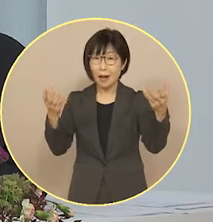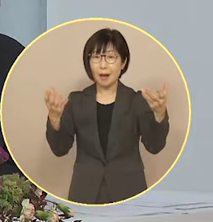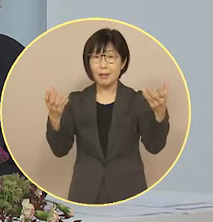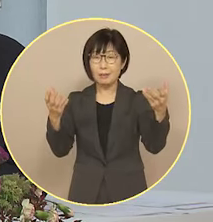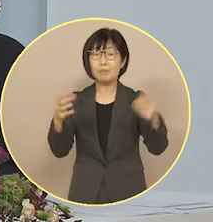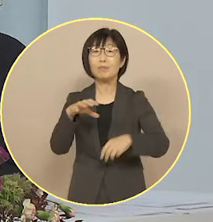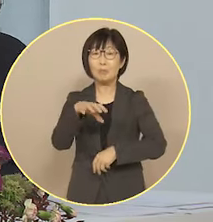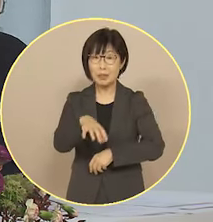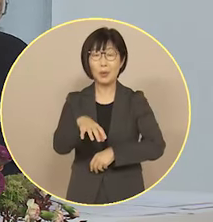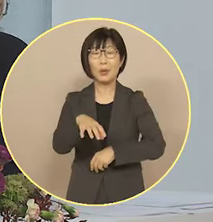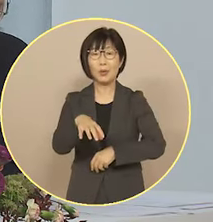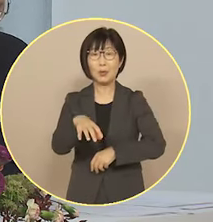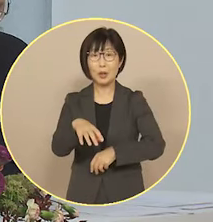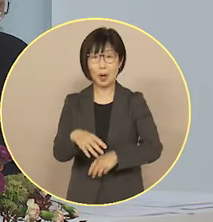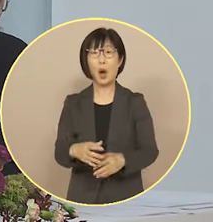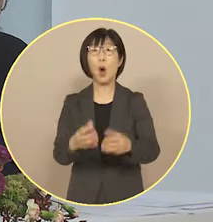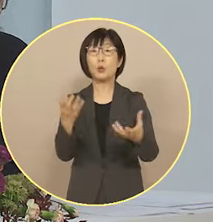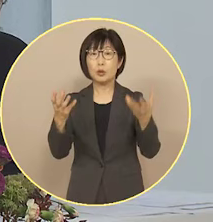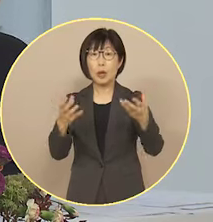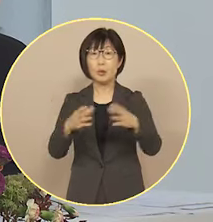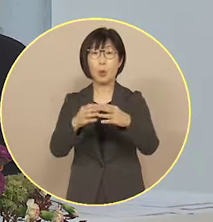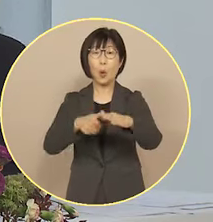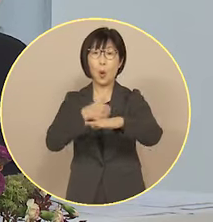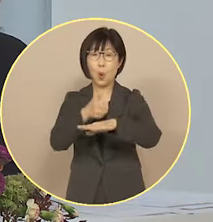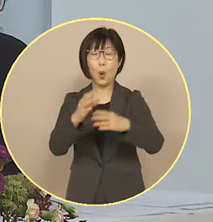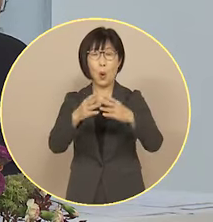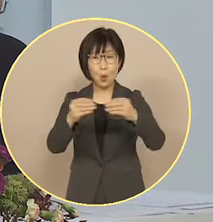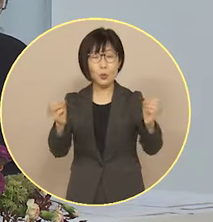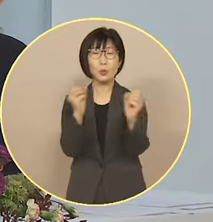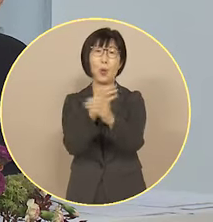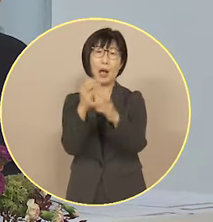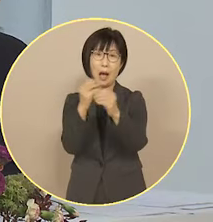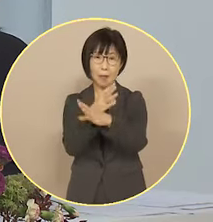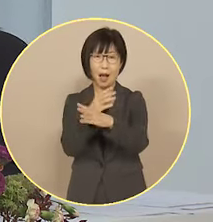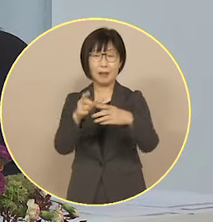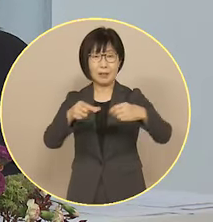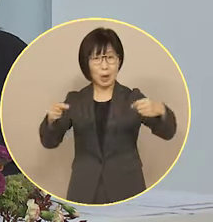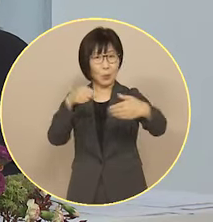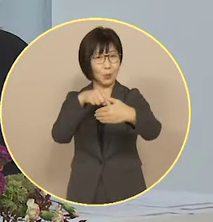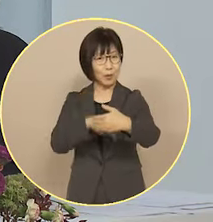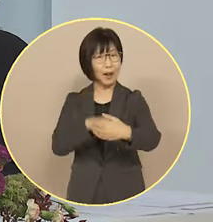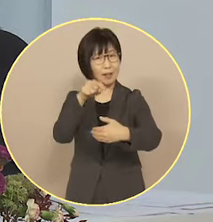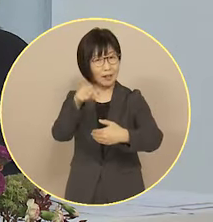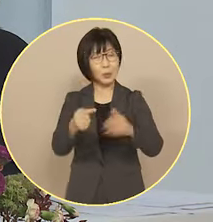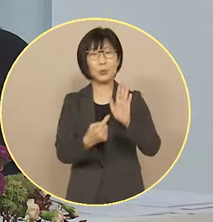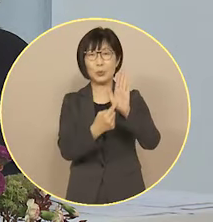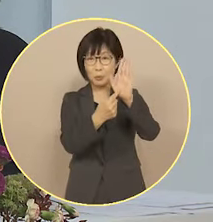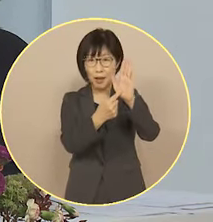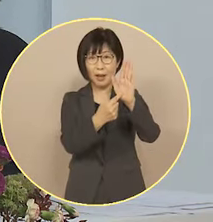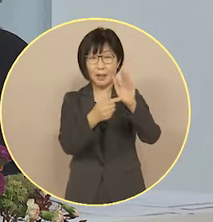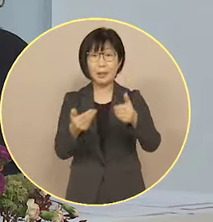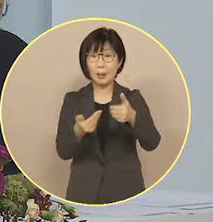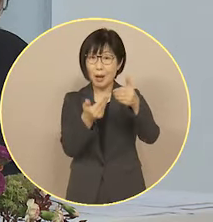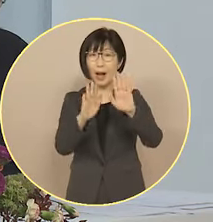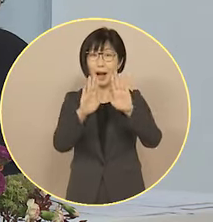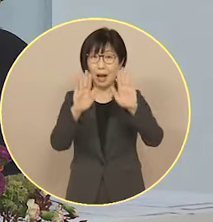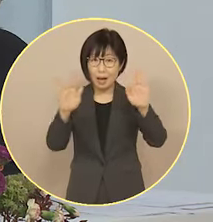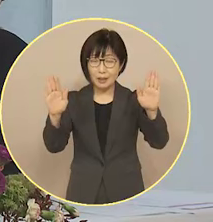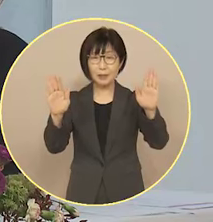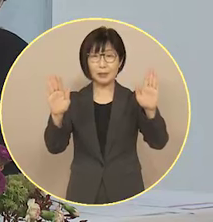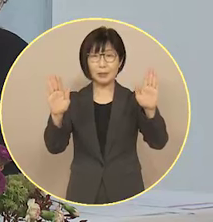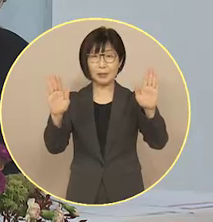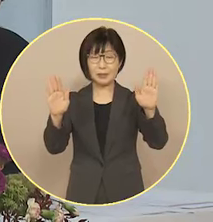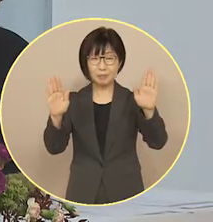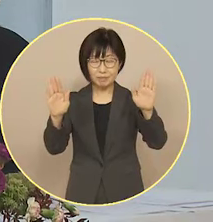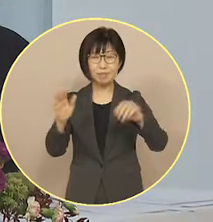岡山県果物王国岡山として全国そして海外に知られておりますその栽培が始まったとされるの